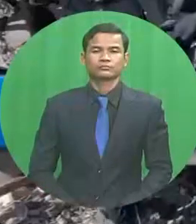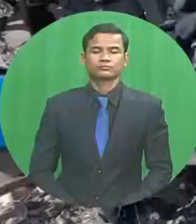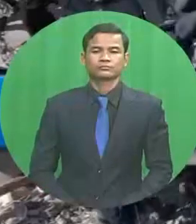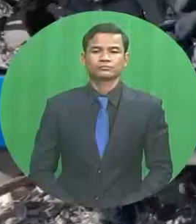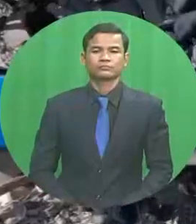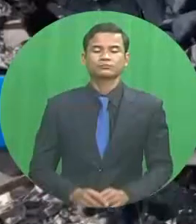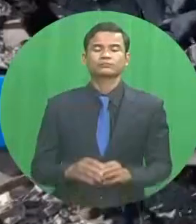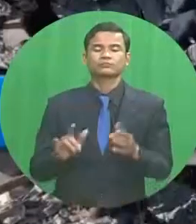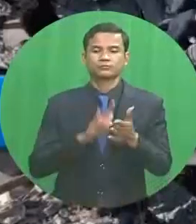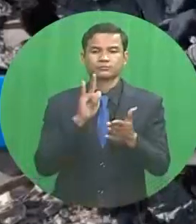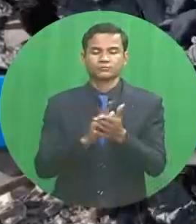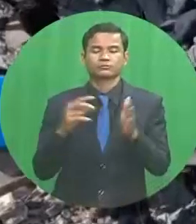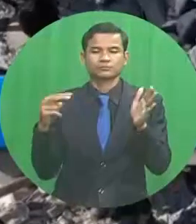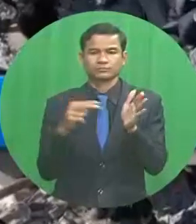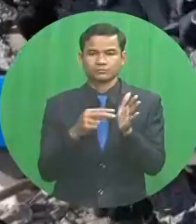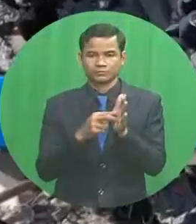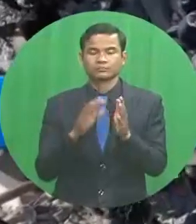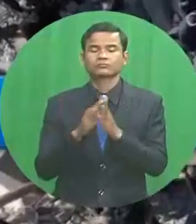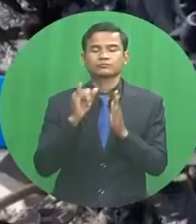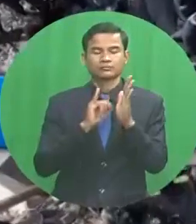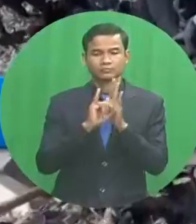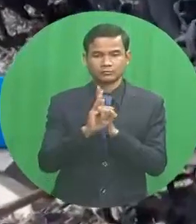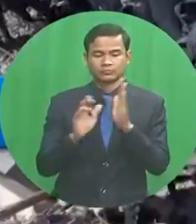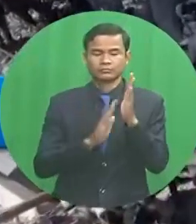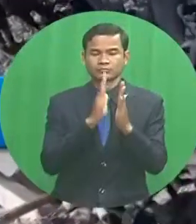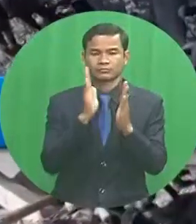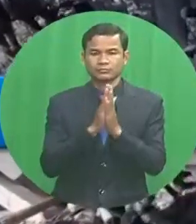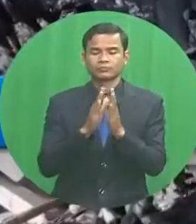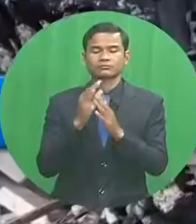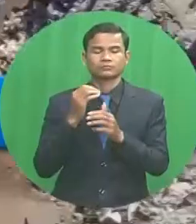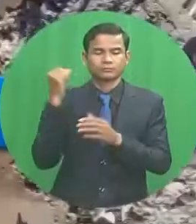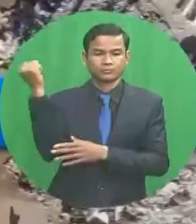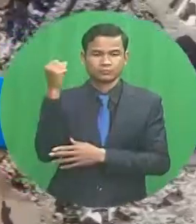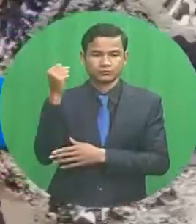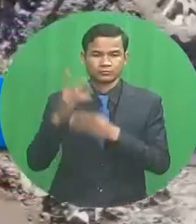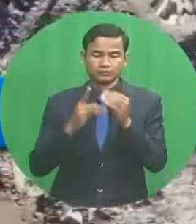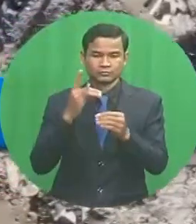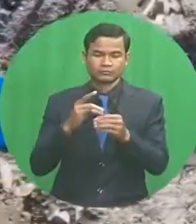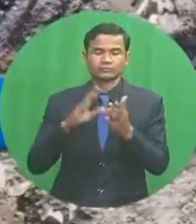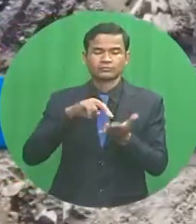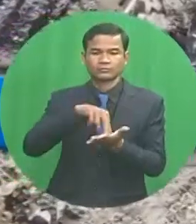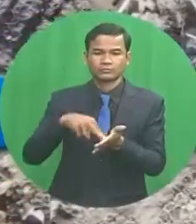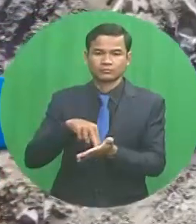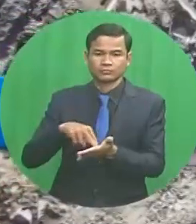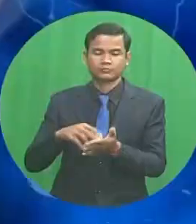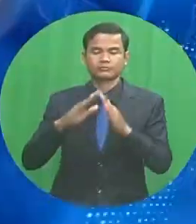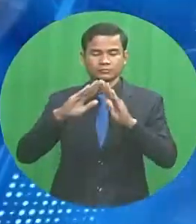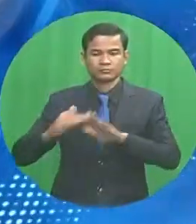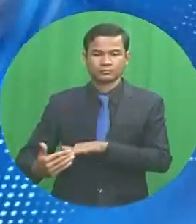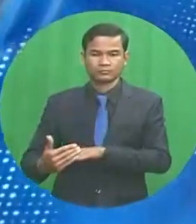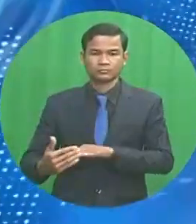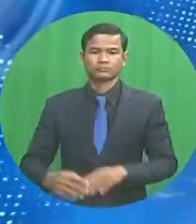នឹងប្រជាជនស៊ីរីនៅភៀកភីយប់ប្រទេសកំពុងតស៊ូដើម្បីរងចាំជំនួយបន្ទាប់ពីគ្រោះរញ្ជួយដីដ៏ក្រៅ